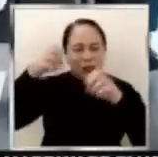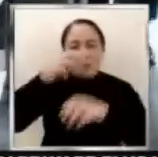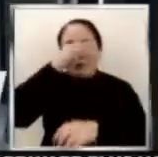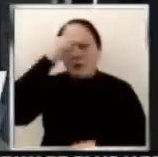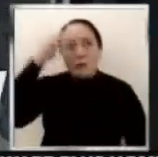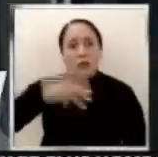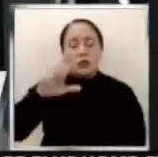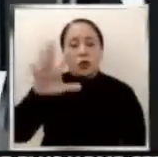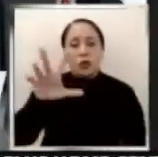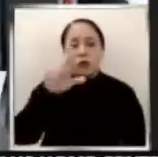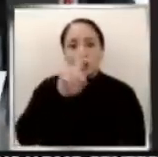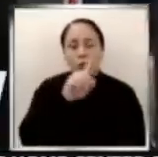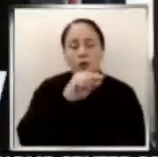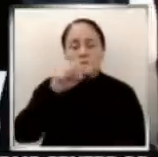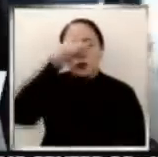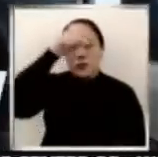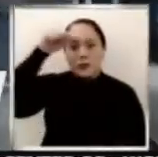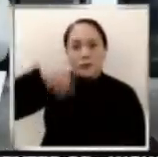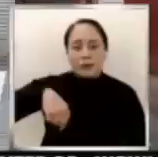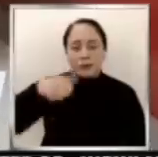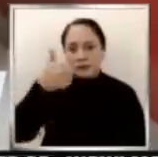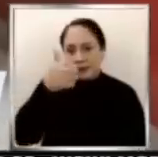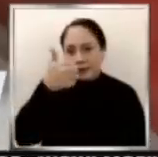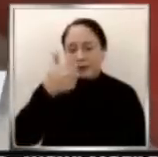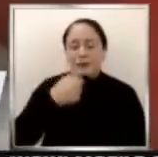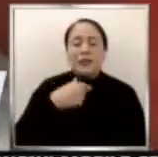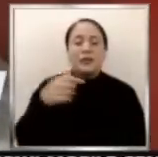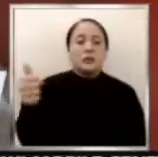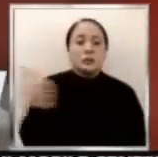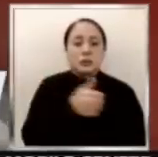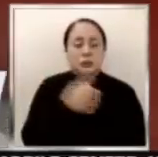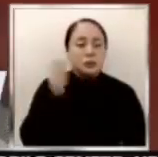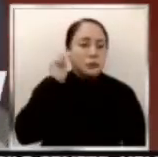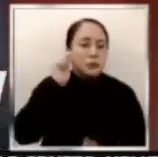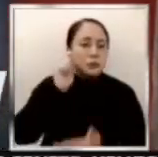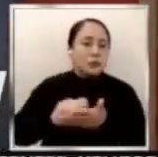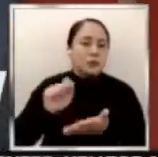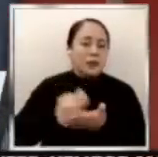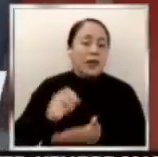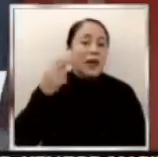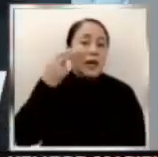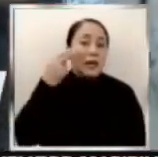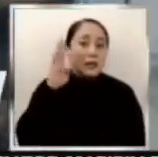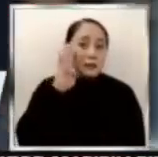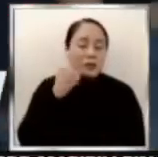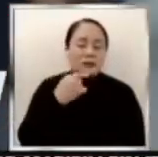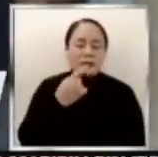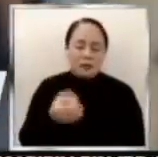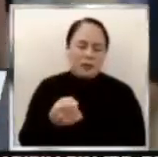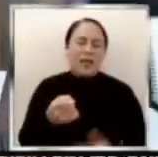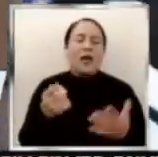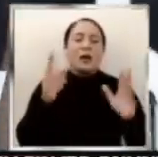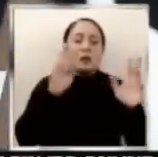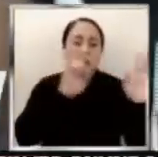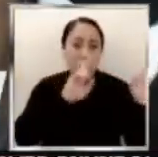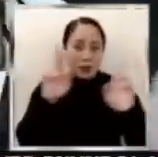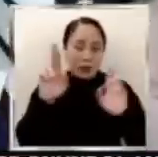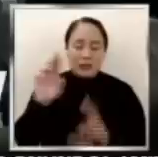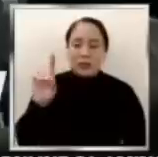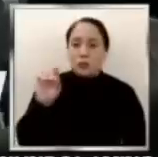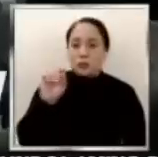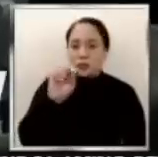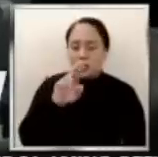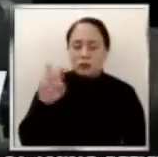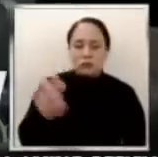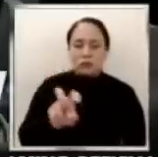31 hanggang April 10. Ayon kay Transportation Secretary Jaime Bautista, handa ang DOTR para sa mga biyahe sa mga